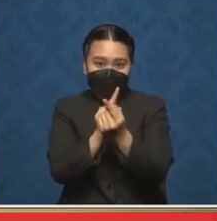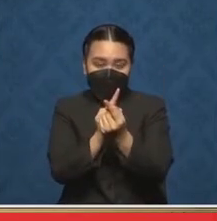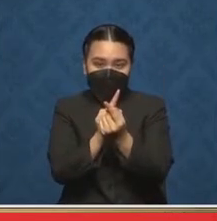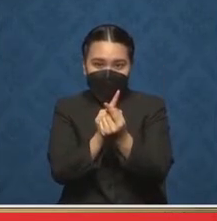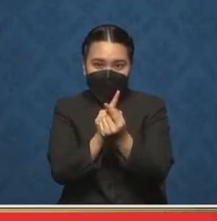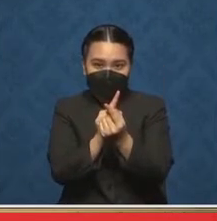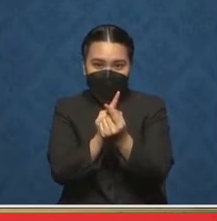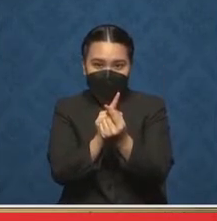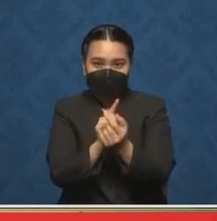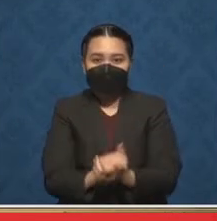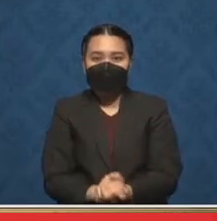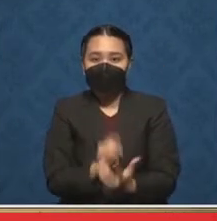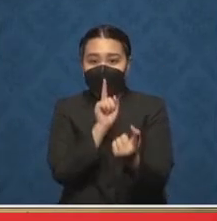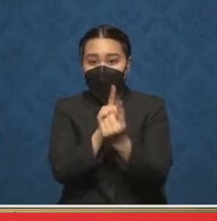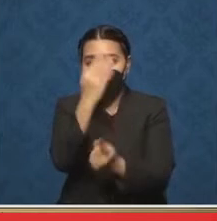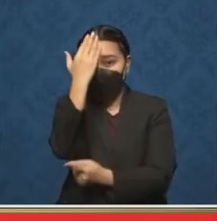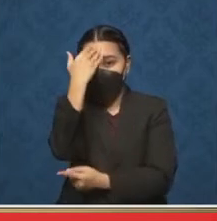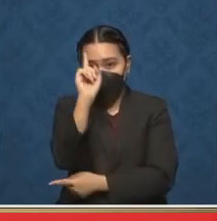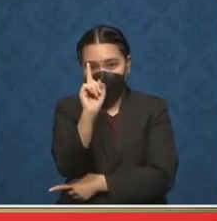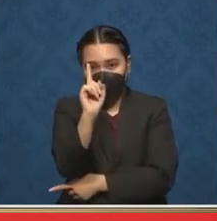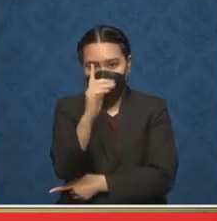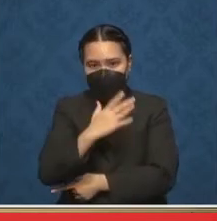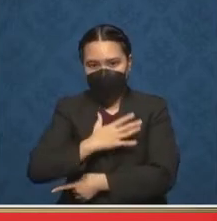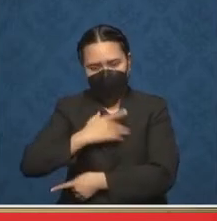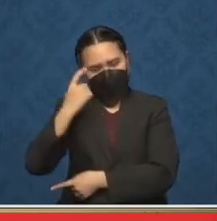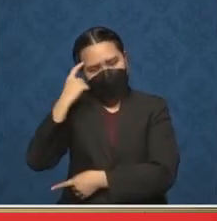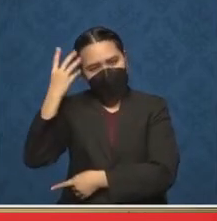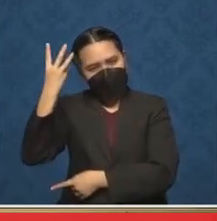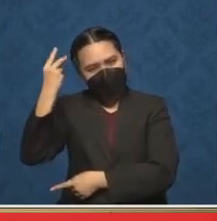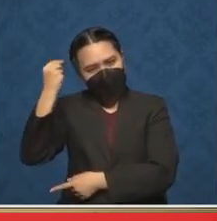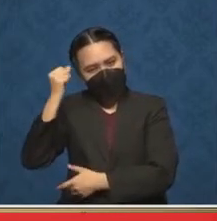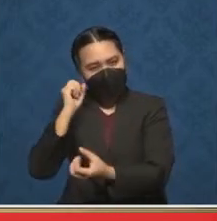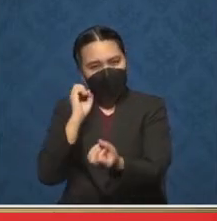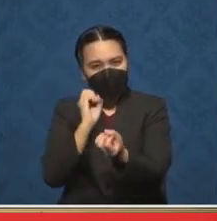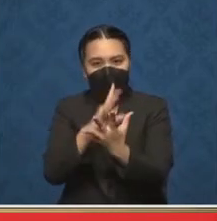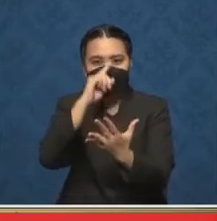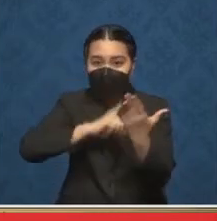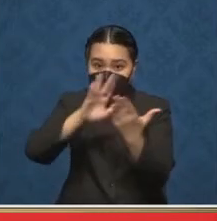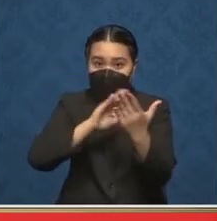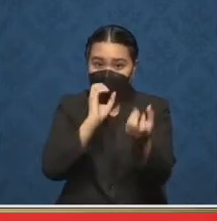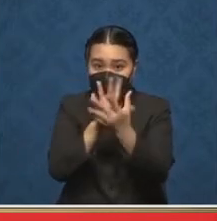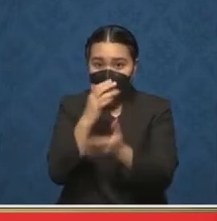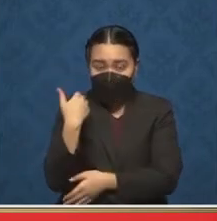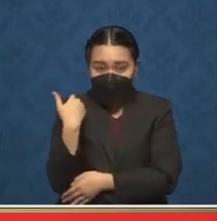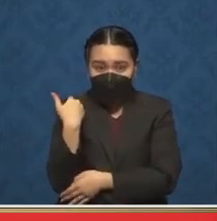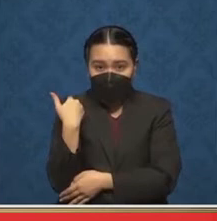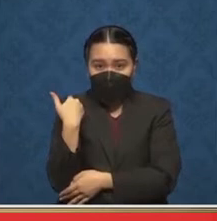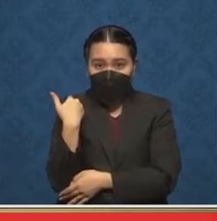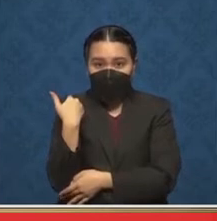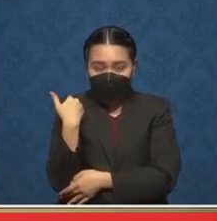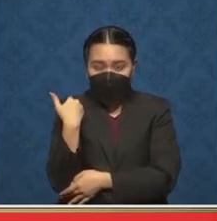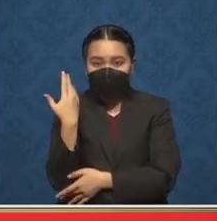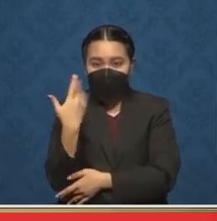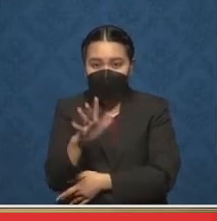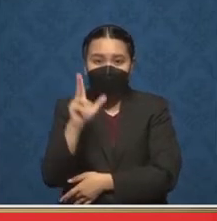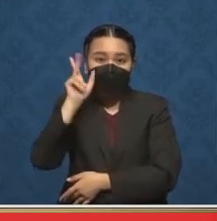ไปอะไรเรื่องอะไรนี่เราก็วิตกวามัจะ Thorpsกลับประเทศจาตหอเป่าและท้ายทสุดเป็นข